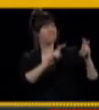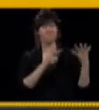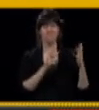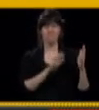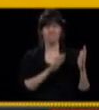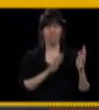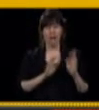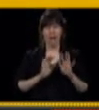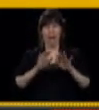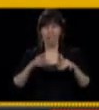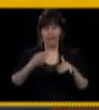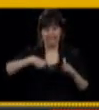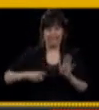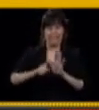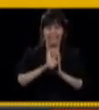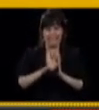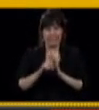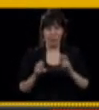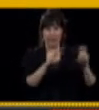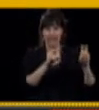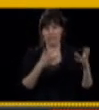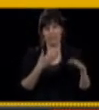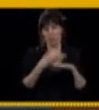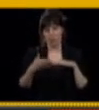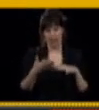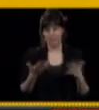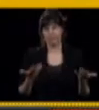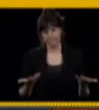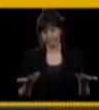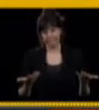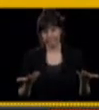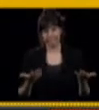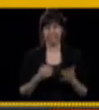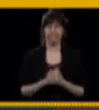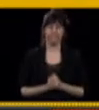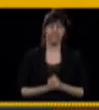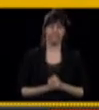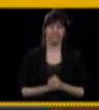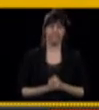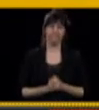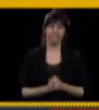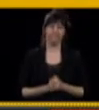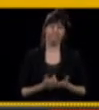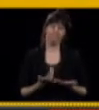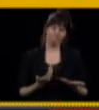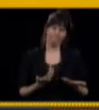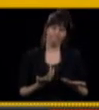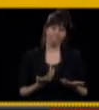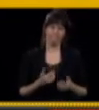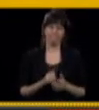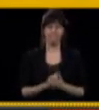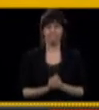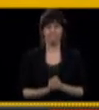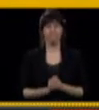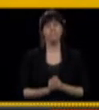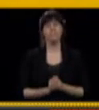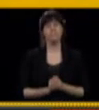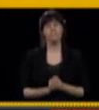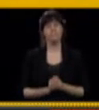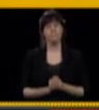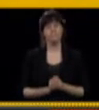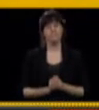beaucoup de monde qui ont voyagé jeu juste avant la dernière minute donc ça